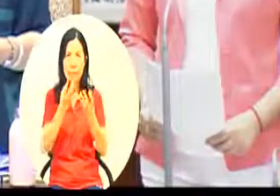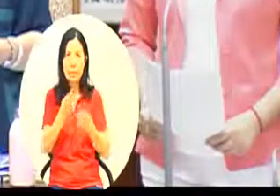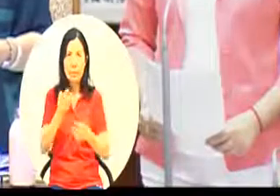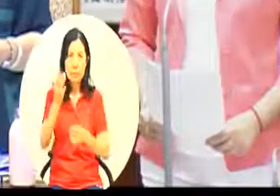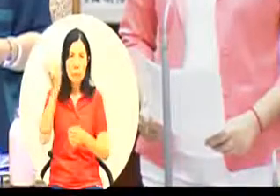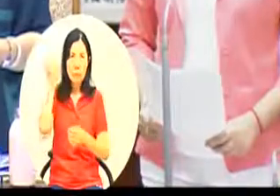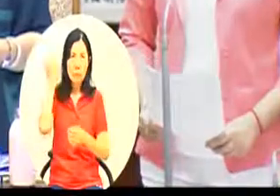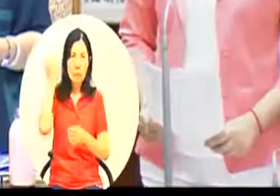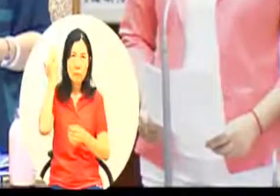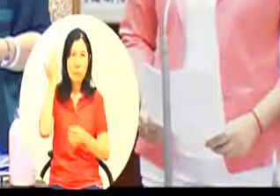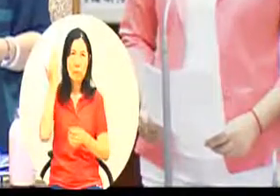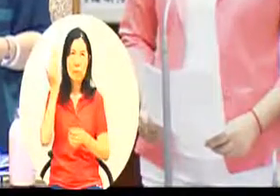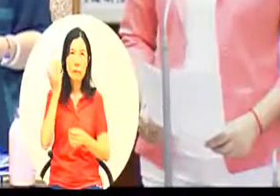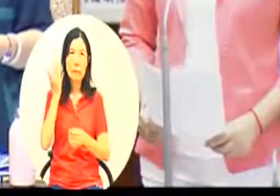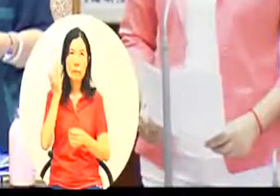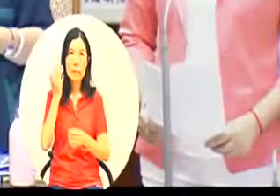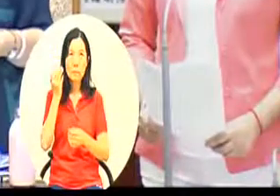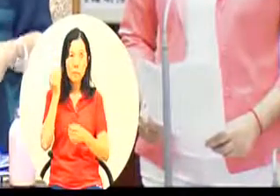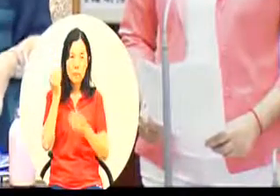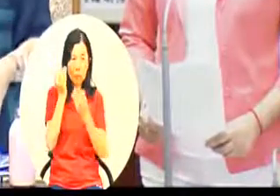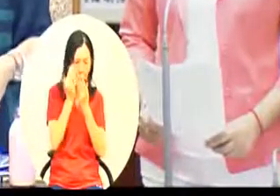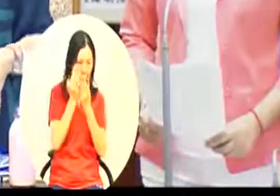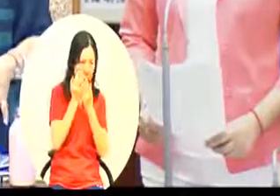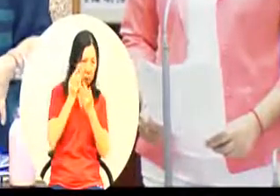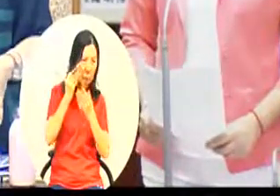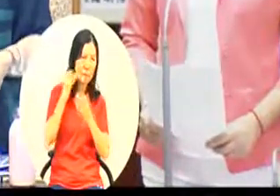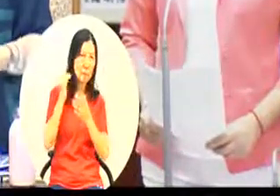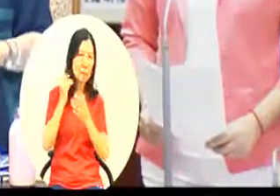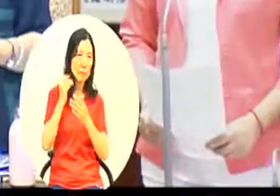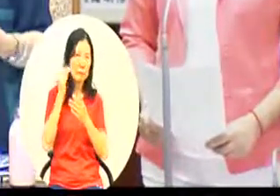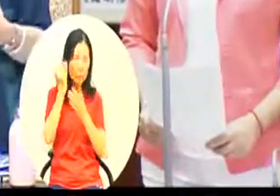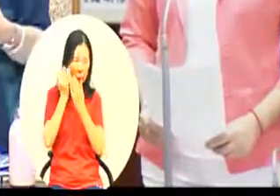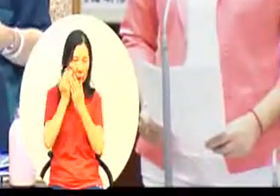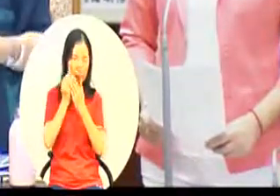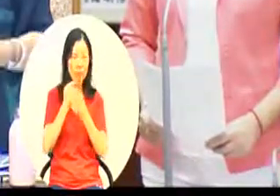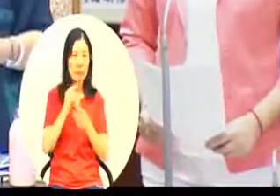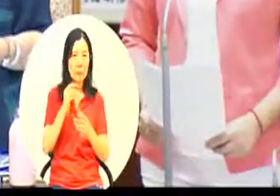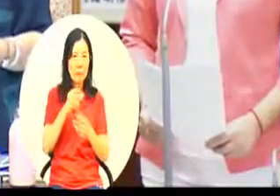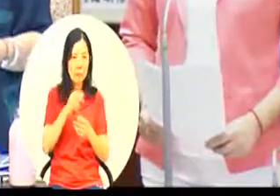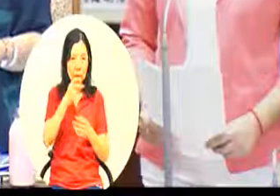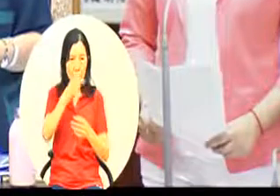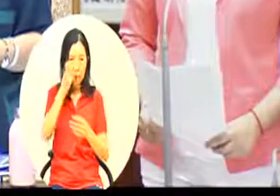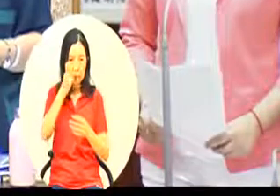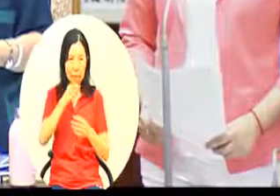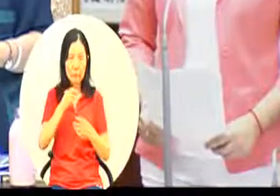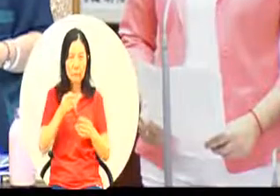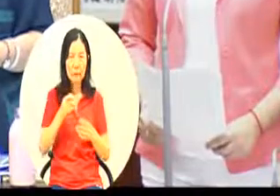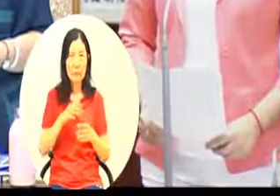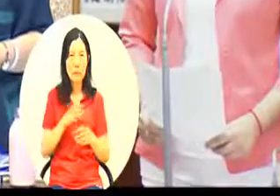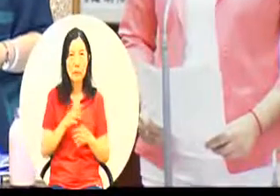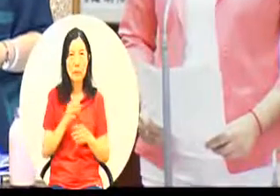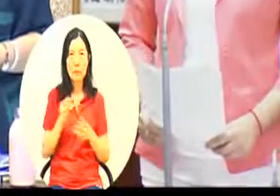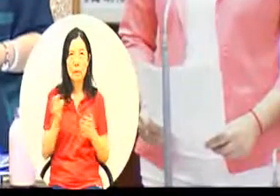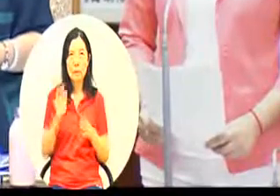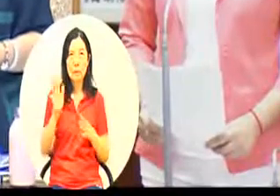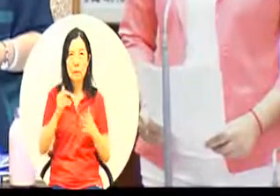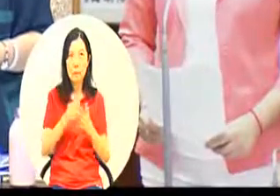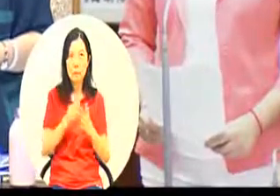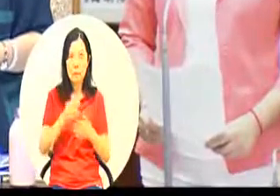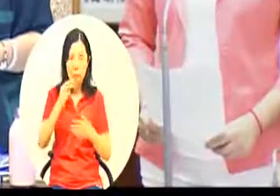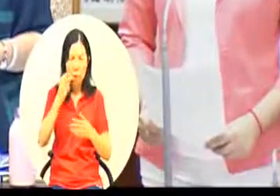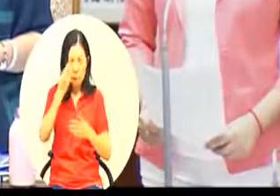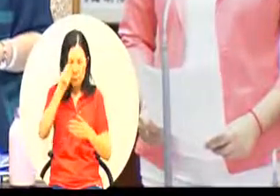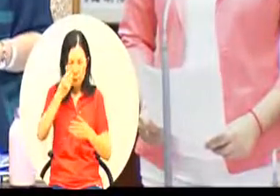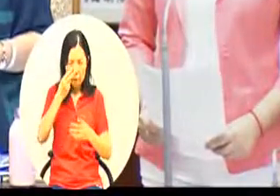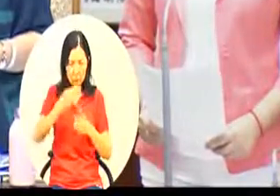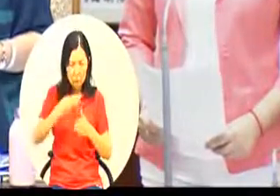的，过去的被隐藏的，被藏在这个底下的，在藏在自己心里头的，那那个伤害是永恒的哦。所以